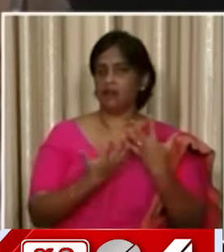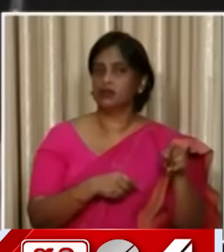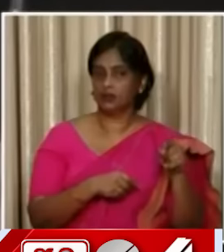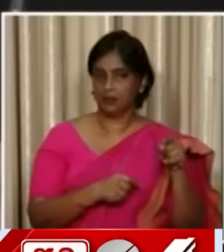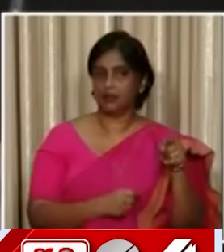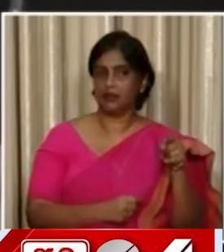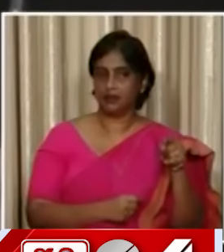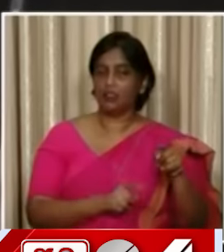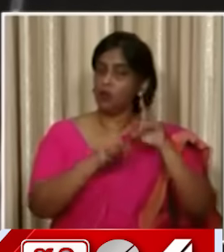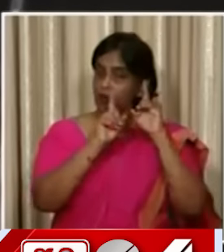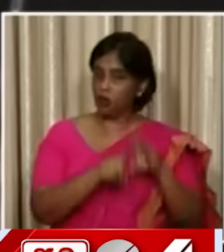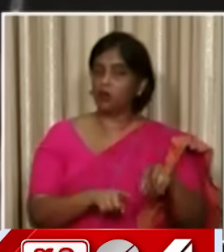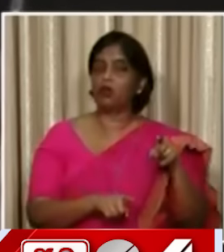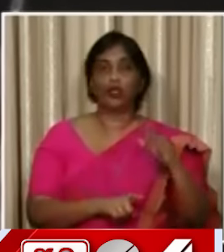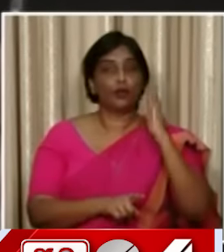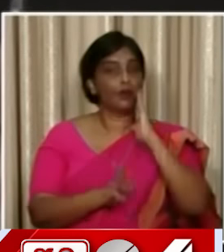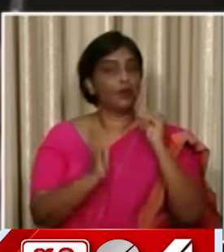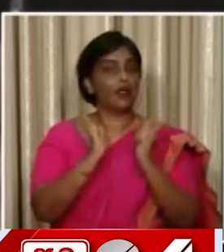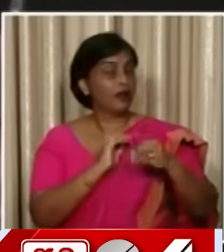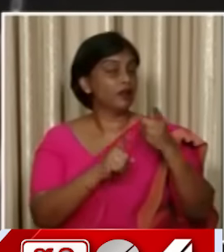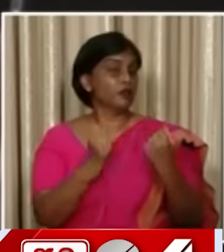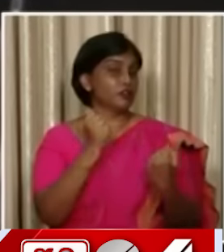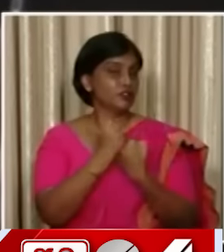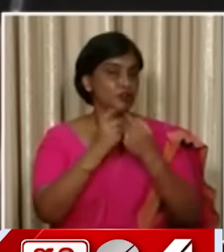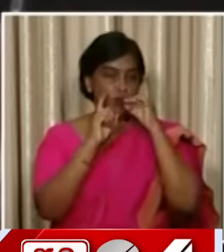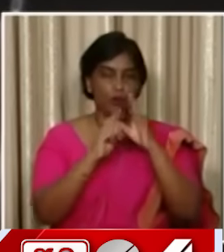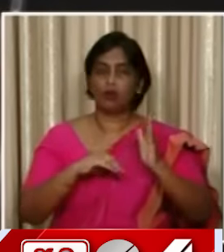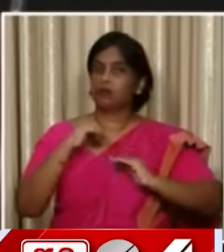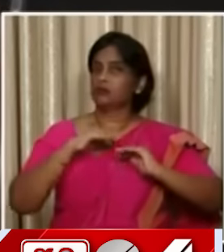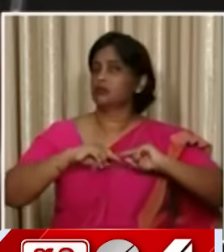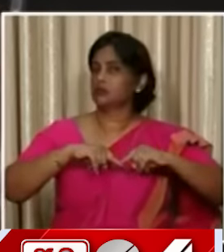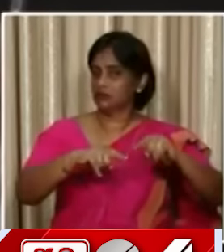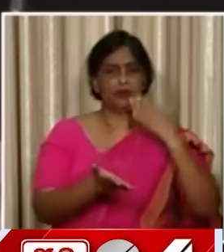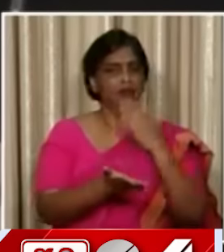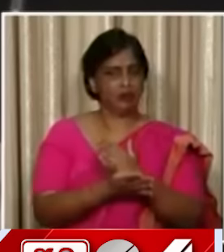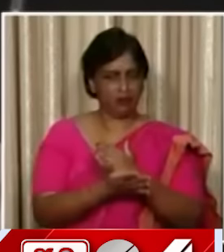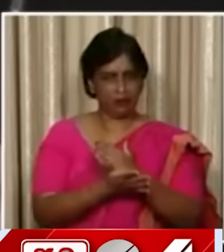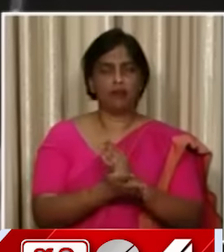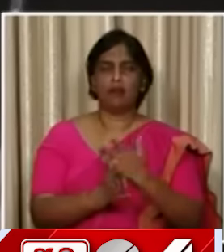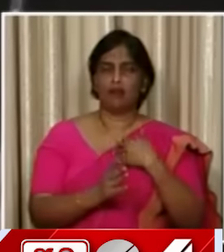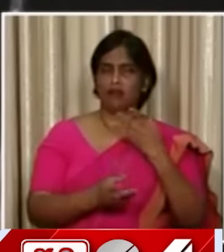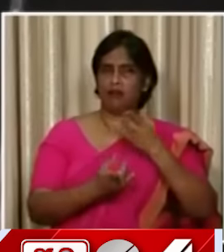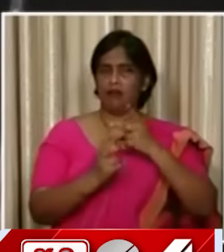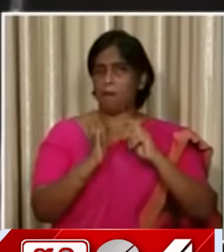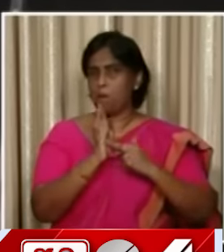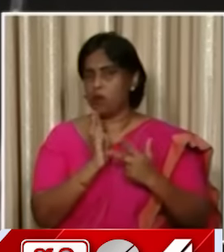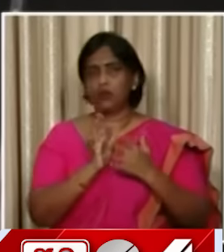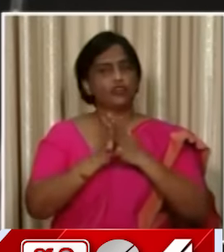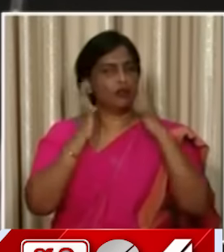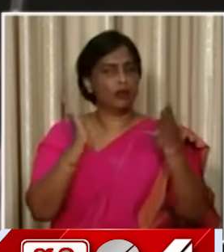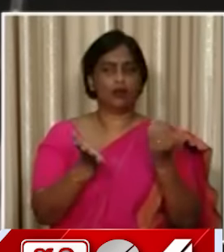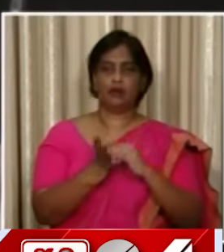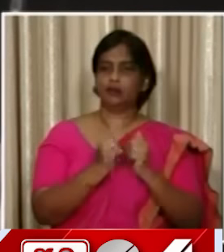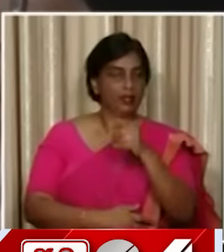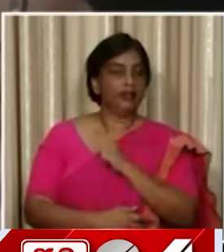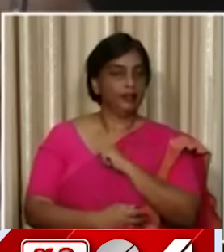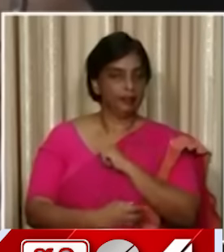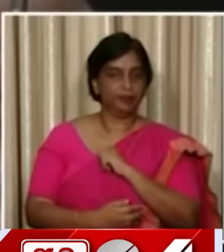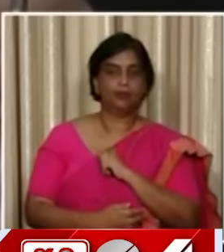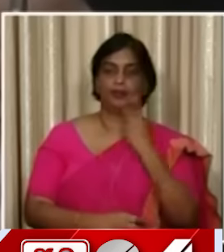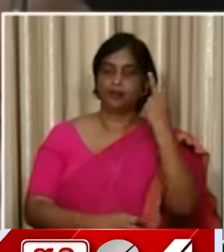තිබෙනවා. ඒ වගේම විදේශ ණය ආධාර මත ක්‍රියාත්මක වී අතරමඟ නැවතුණත් ව්‍යාකෘති ගණනාවක් යලිත් ආරම්භ කරන්නට හැකි